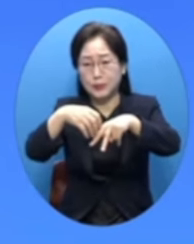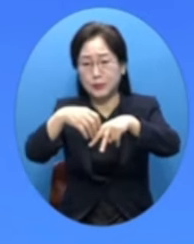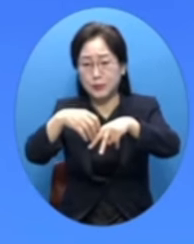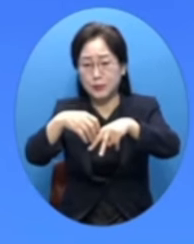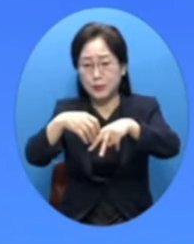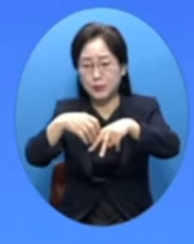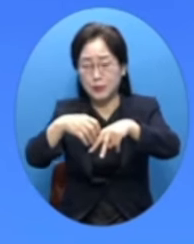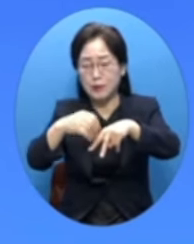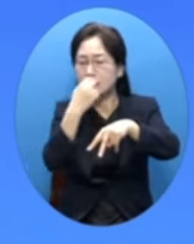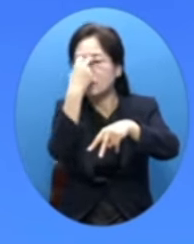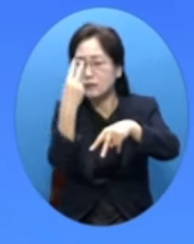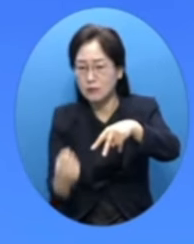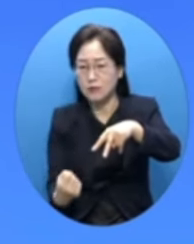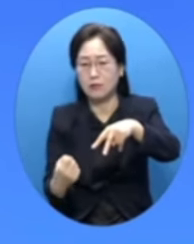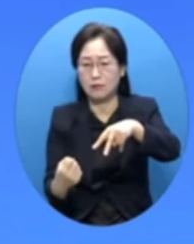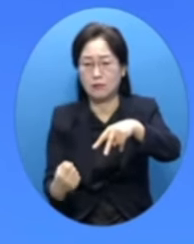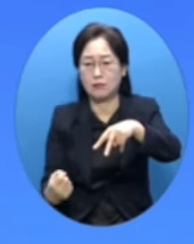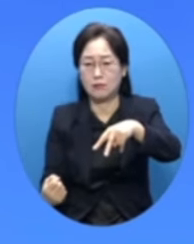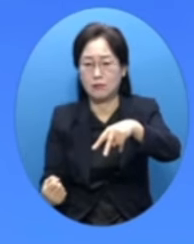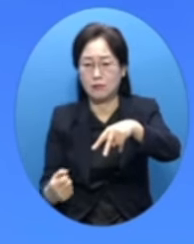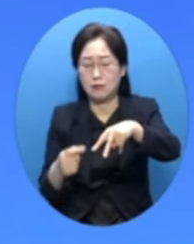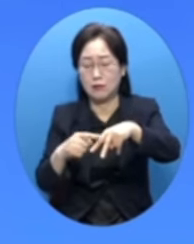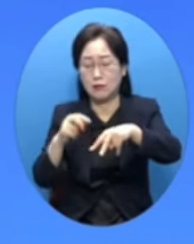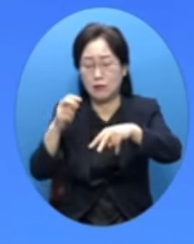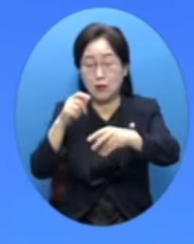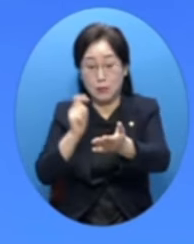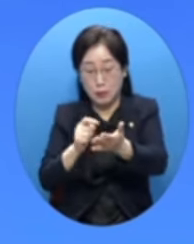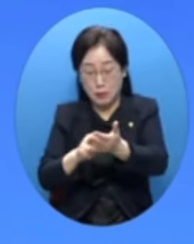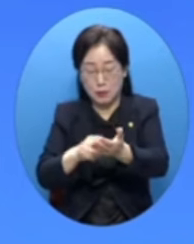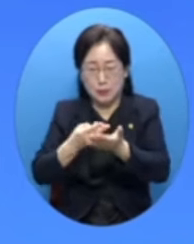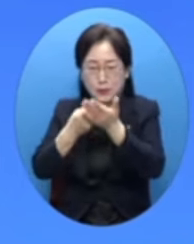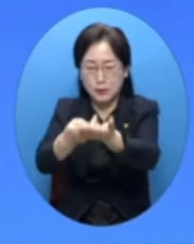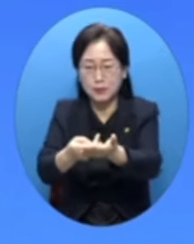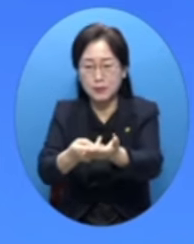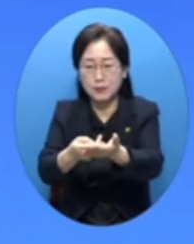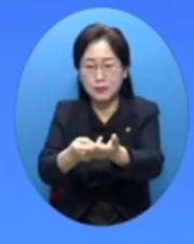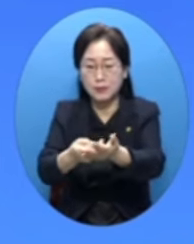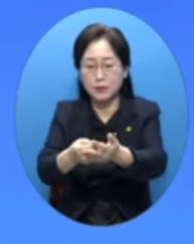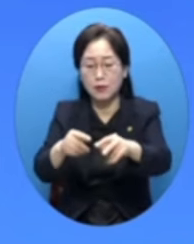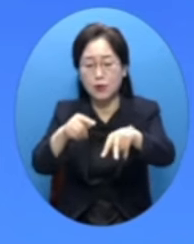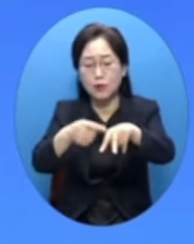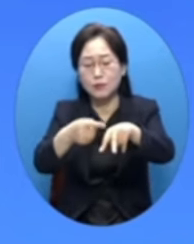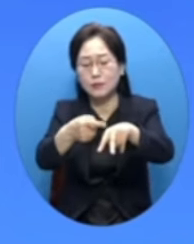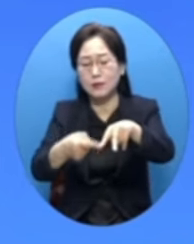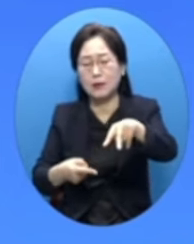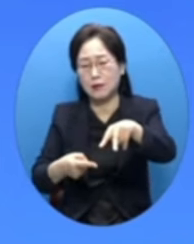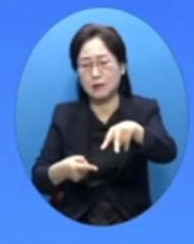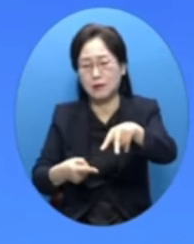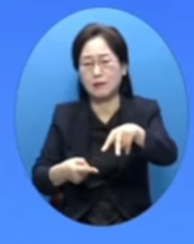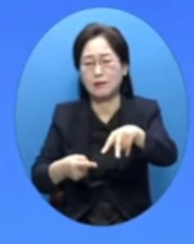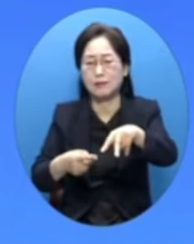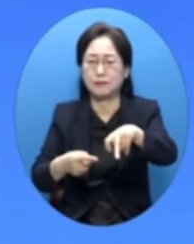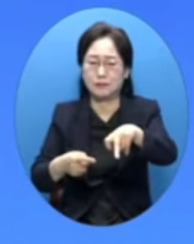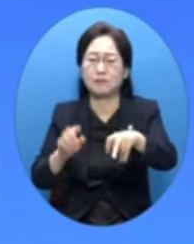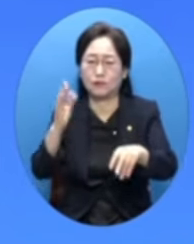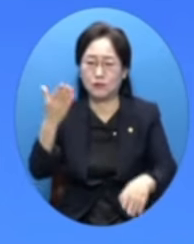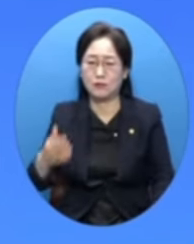다리가 부패해가지고 그가 병원에 갔을 때는 오른쪽 다리 절반을 잘라내야 됐습니다.